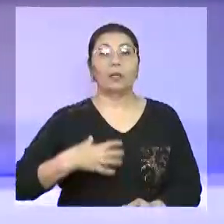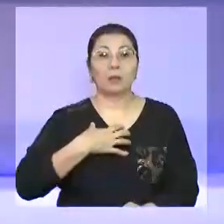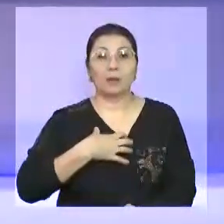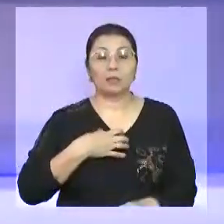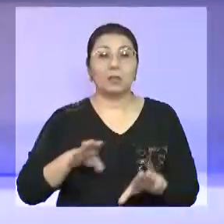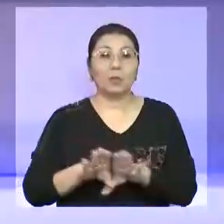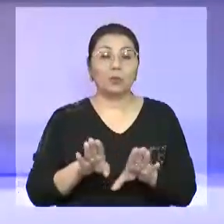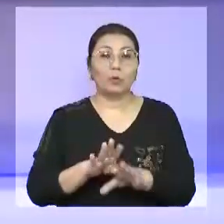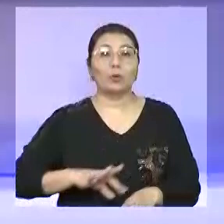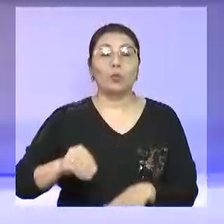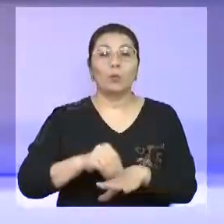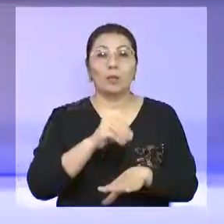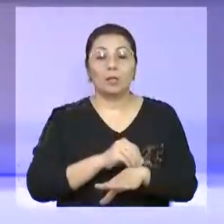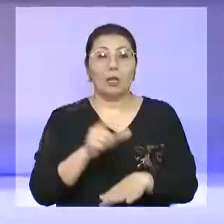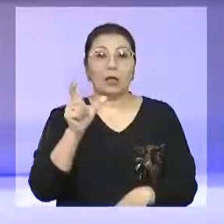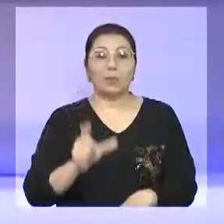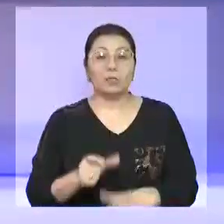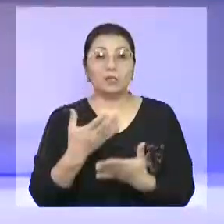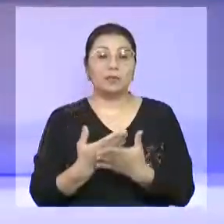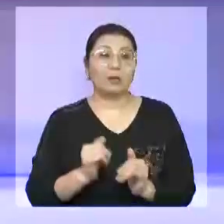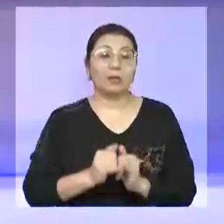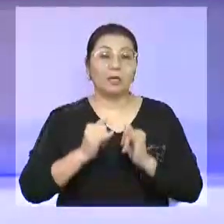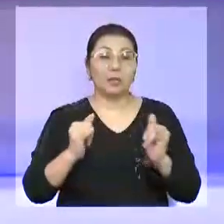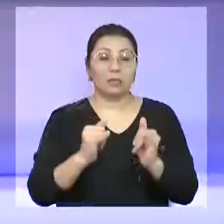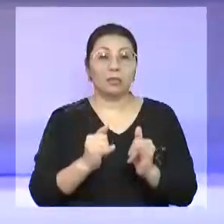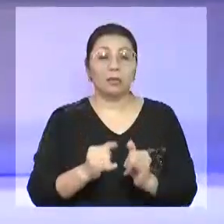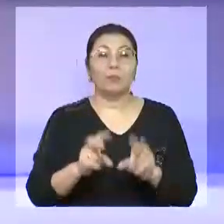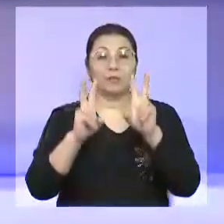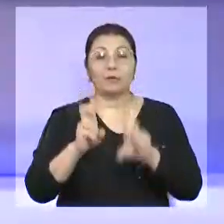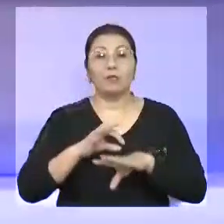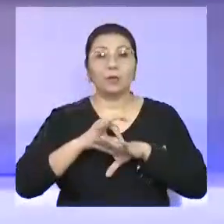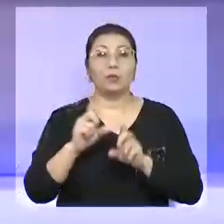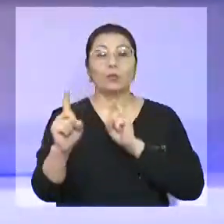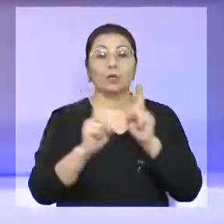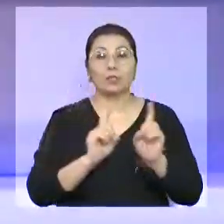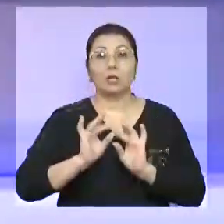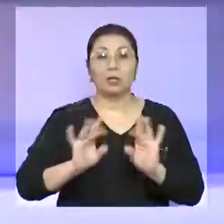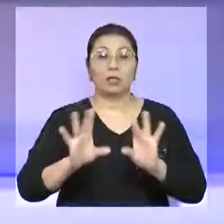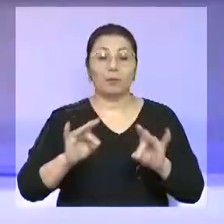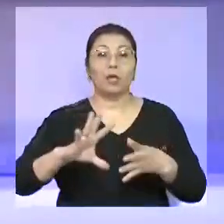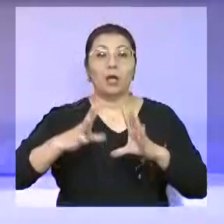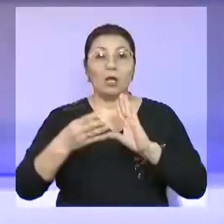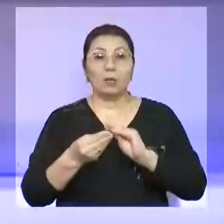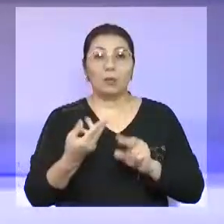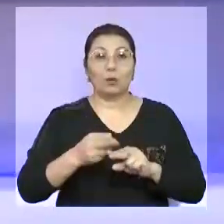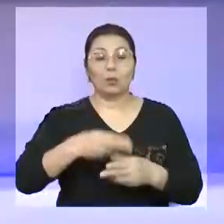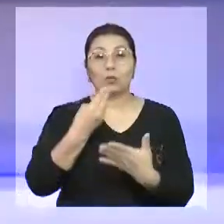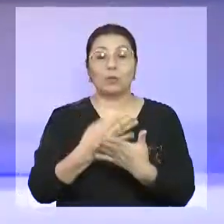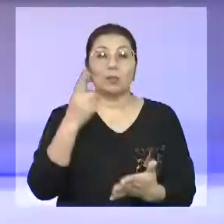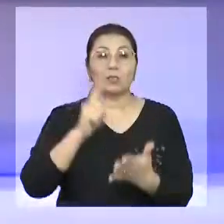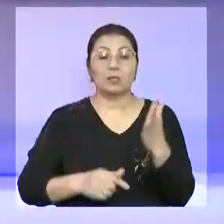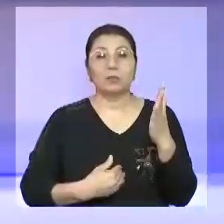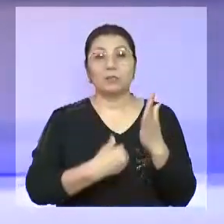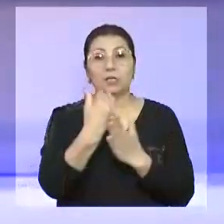Бұл туралы облыс әкімі экспорттық әлеуетті арттыру тақырыбында өткен жиында айтты. Жалпы өңірде осыған бағаланған 70-тен